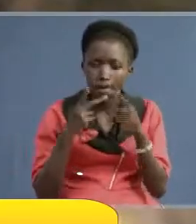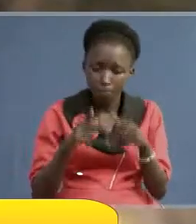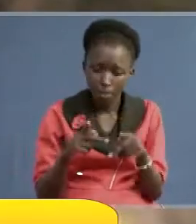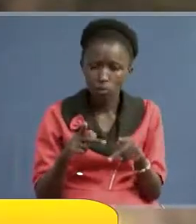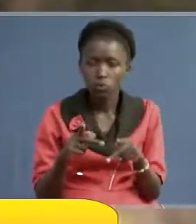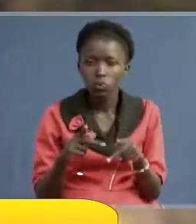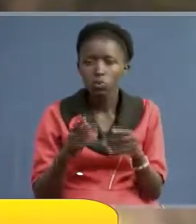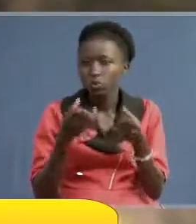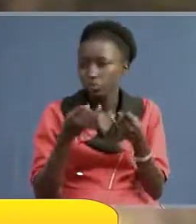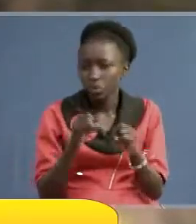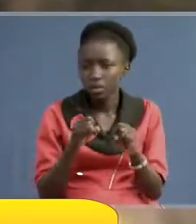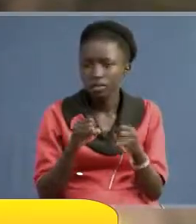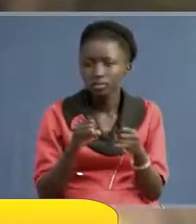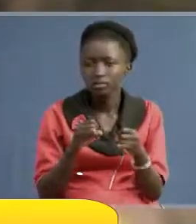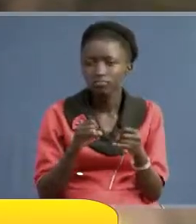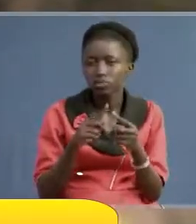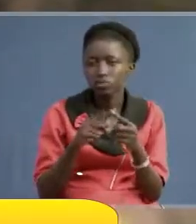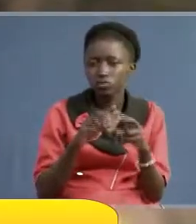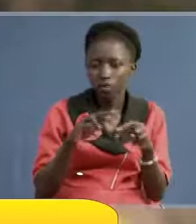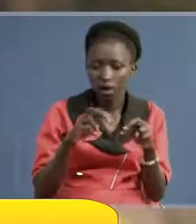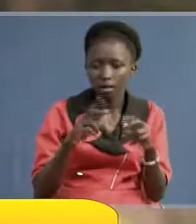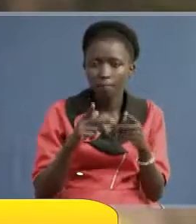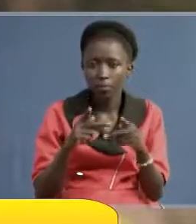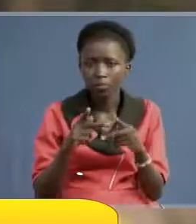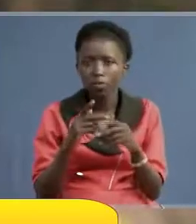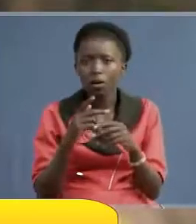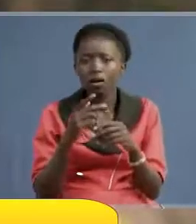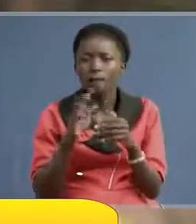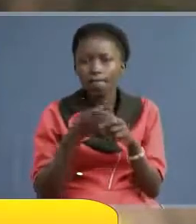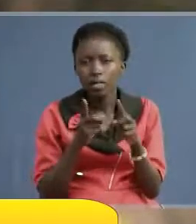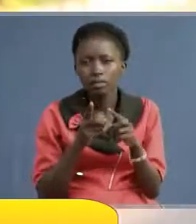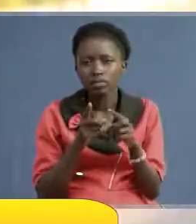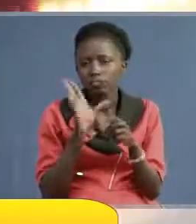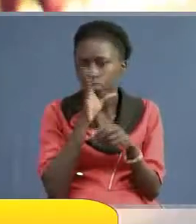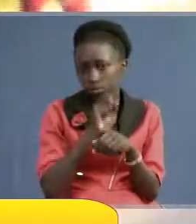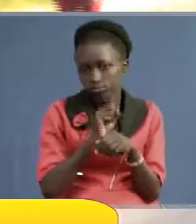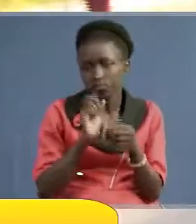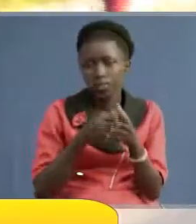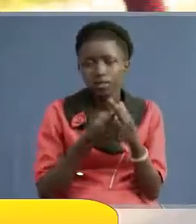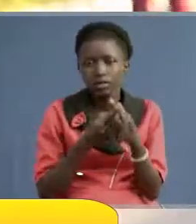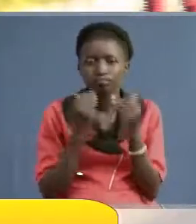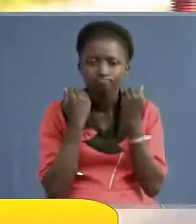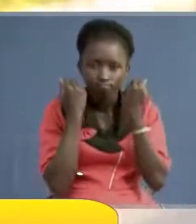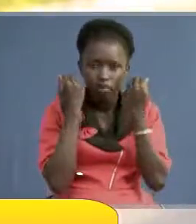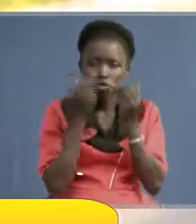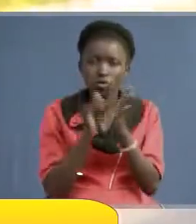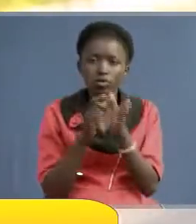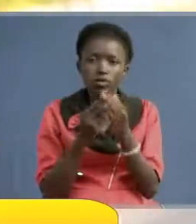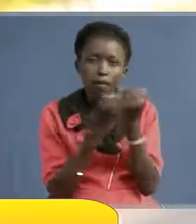person. They try to find people to talk to, but they lack people to talk to. Msongo wa